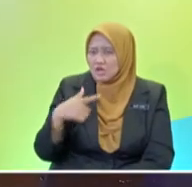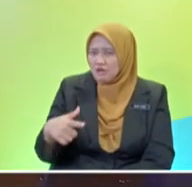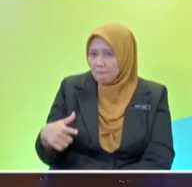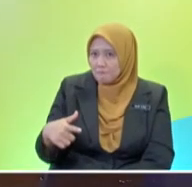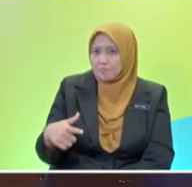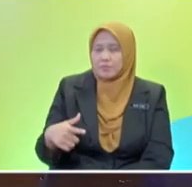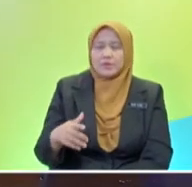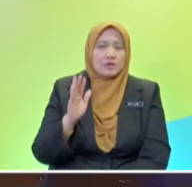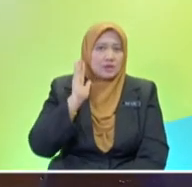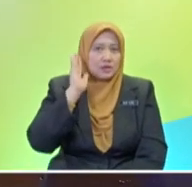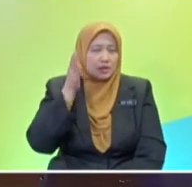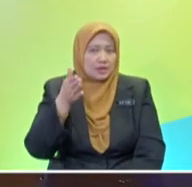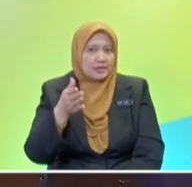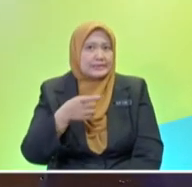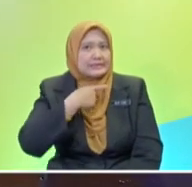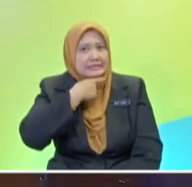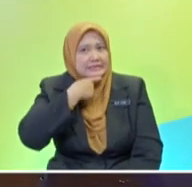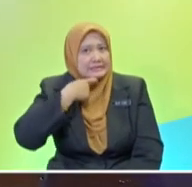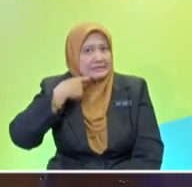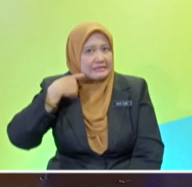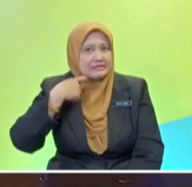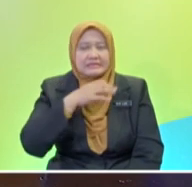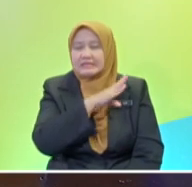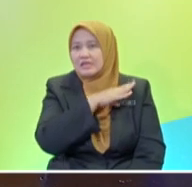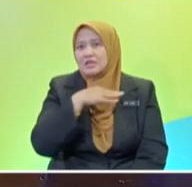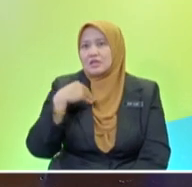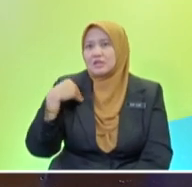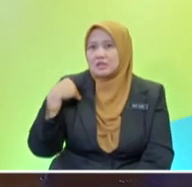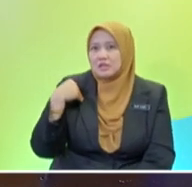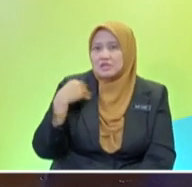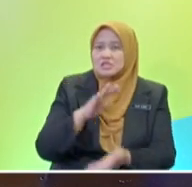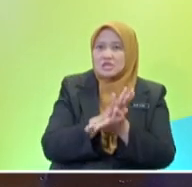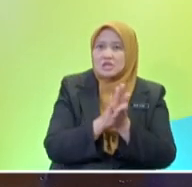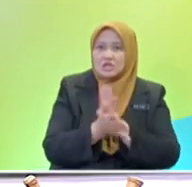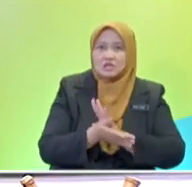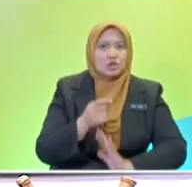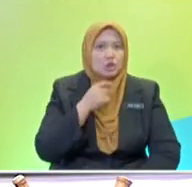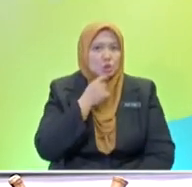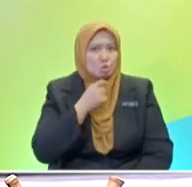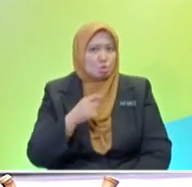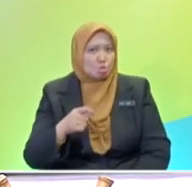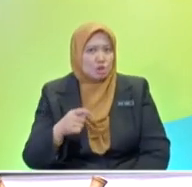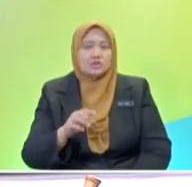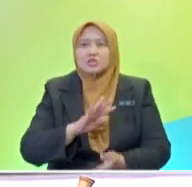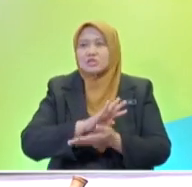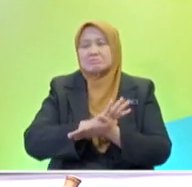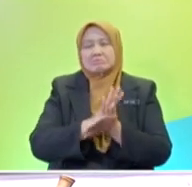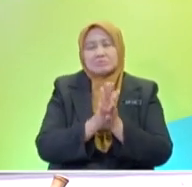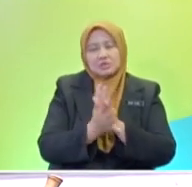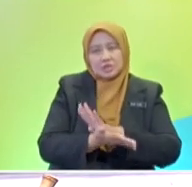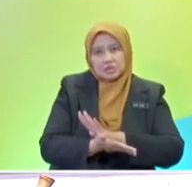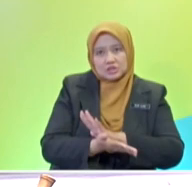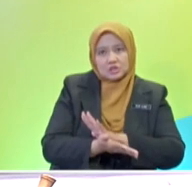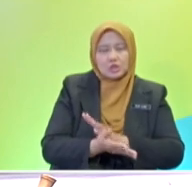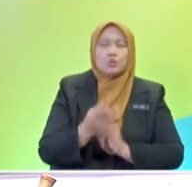mengalami proses penuaan atau lama-lama dia akan jadi warna coklat. Ha. Kalau di